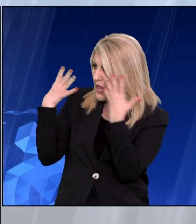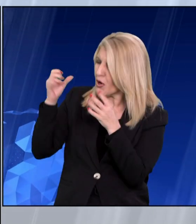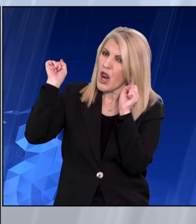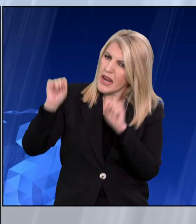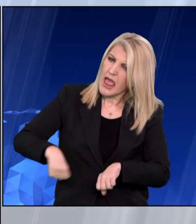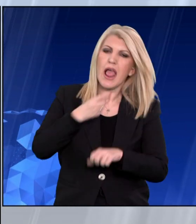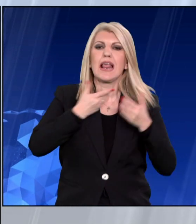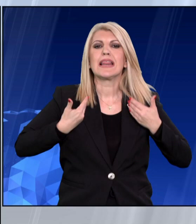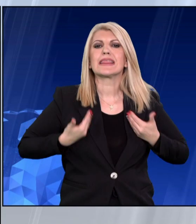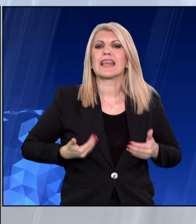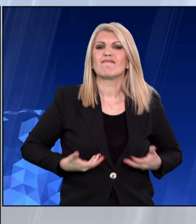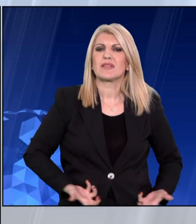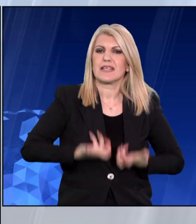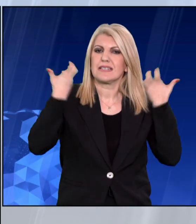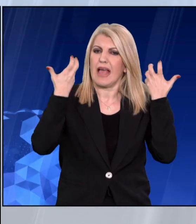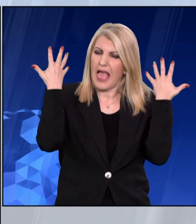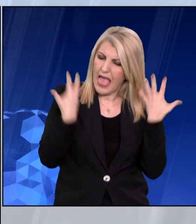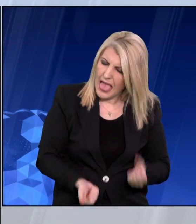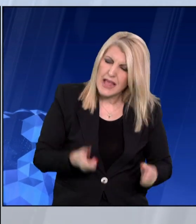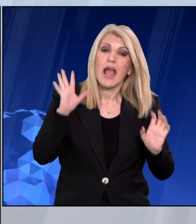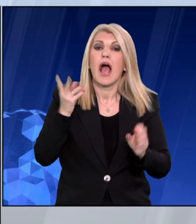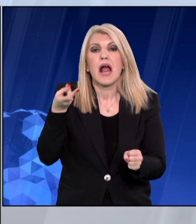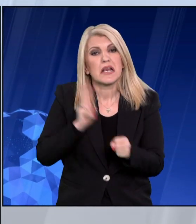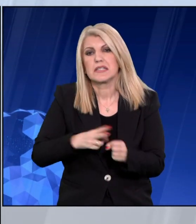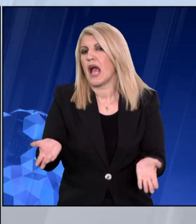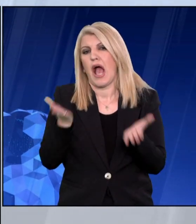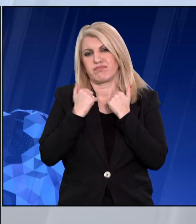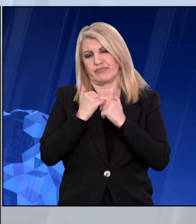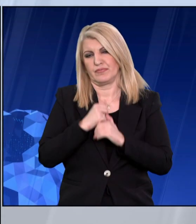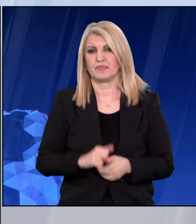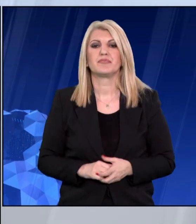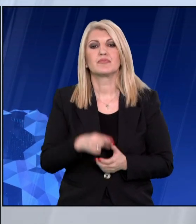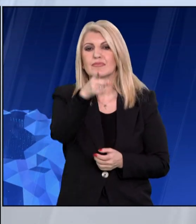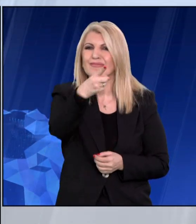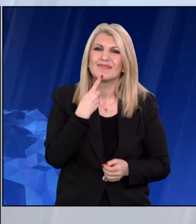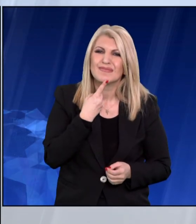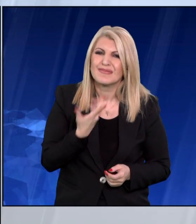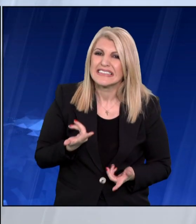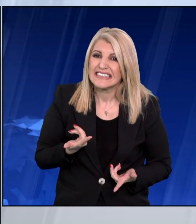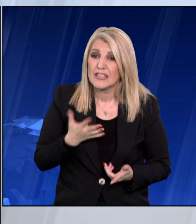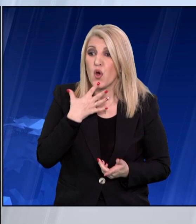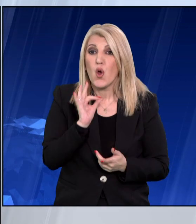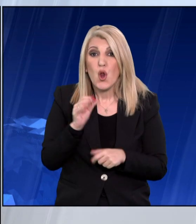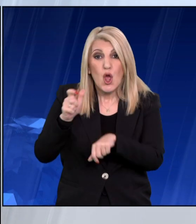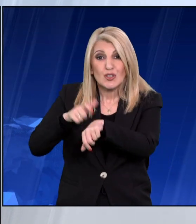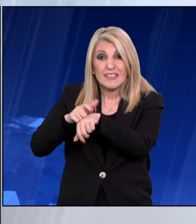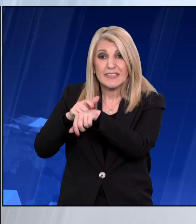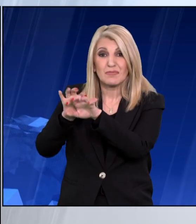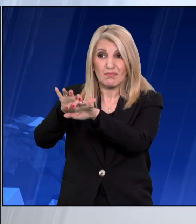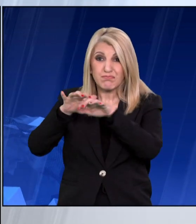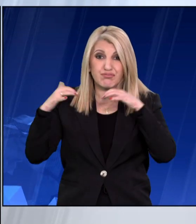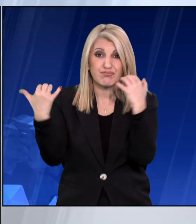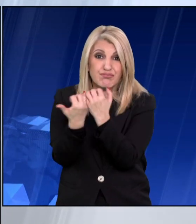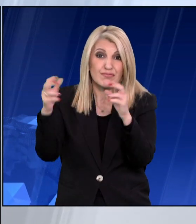δεν είχε διασταυρωθεί μέχρι τις 11:10 ο κύριος ματθαιόπουλος μας είπε ότι λόγω των συσκέψεων ε δεν είχε